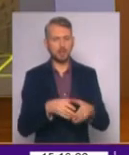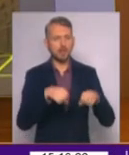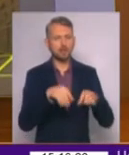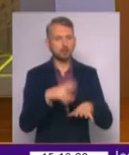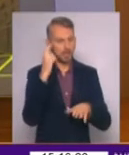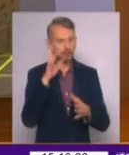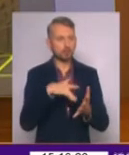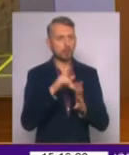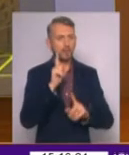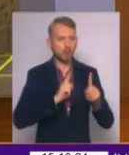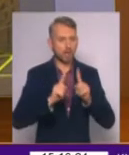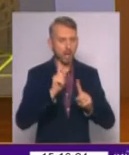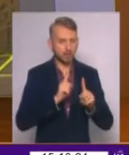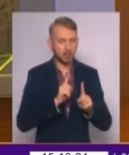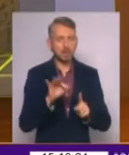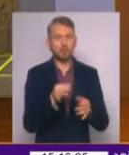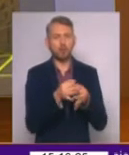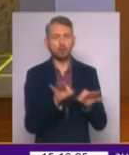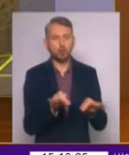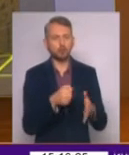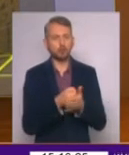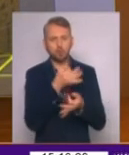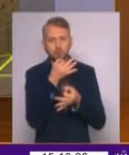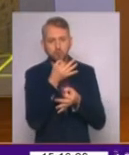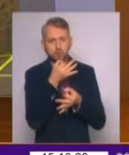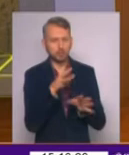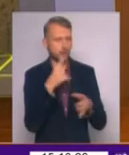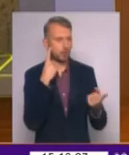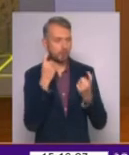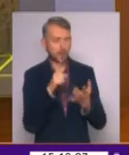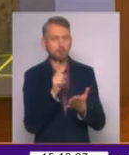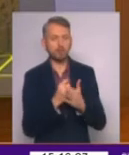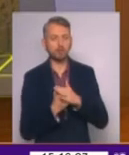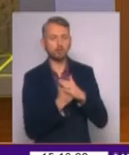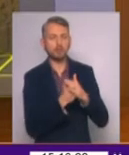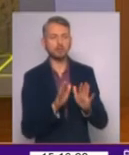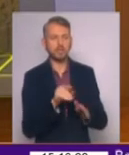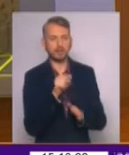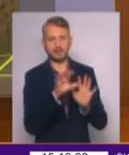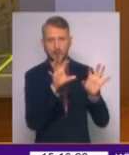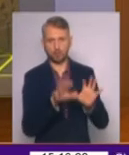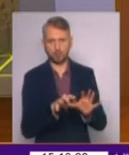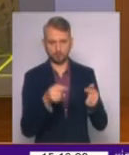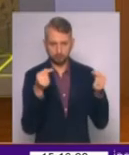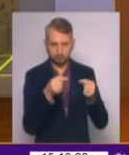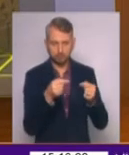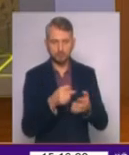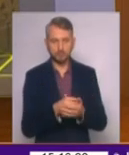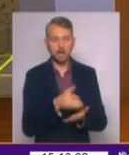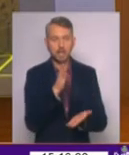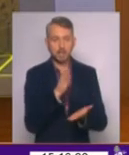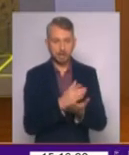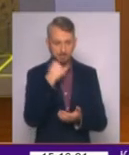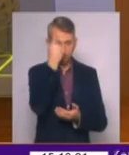рішення Київської міської ради про допуск до будь-якої інформації, він повинен ґрунтуватися виключно в цих законах. Тому що є